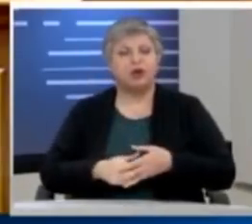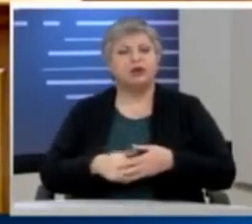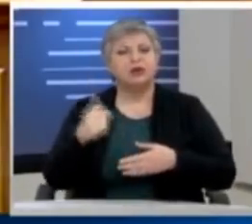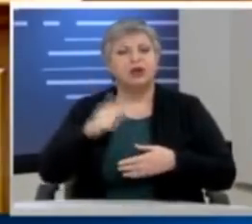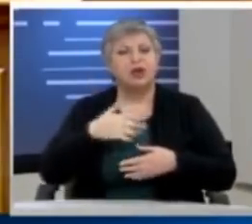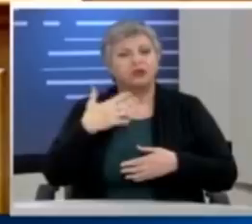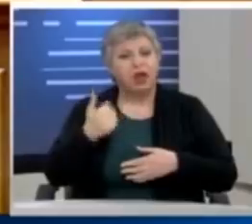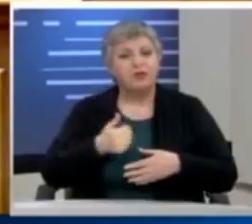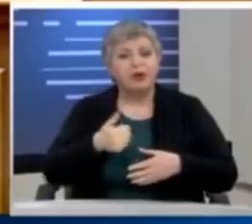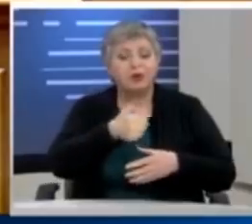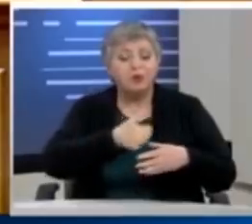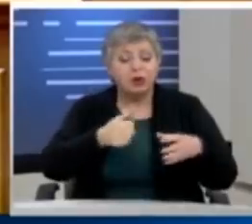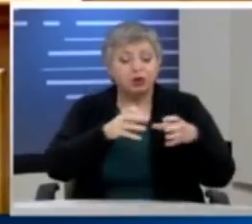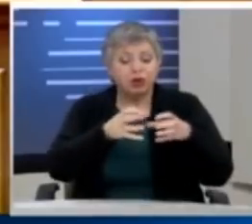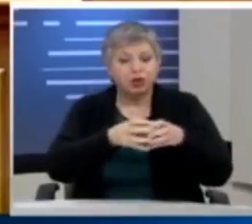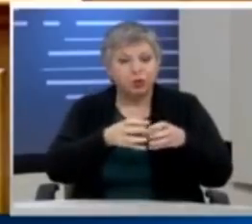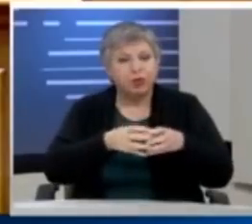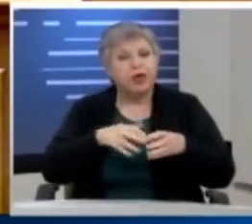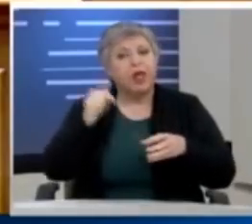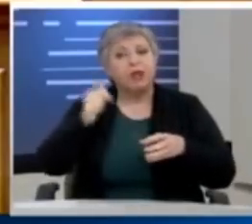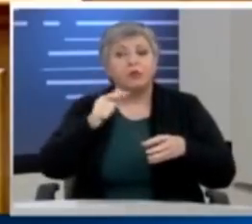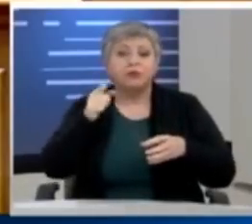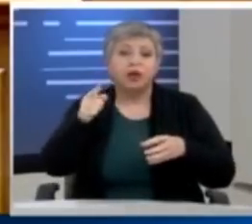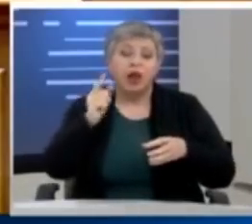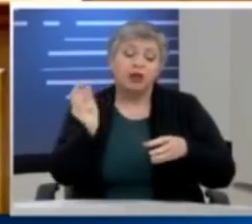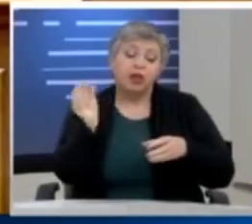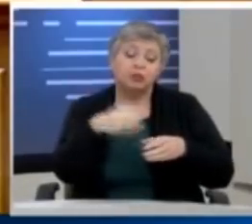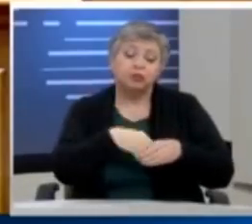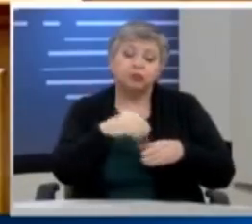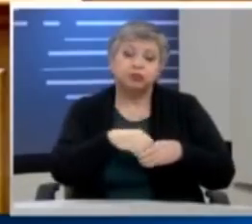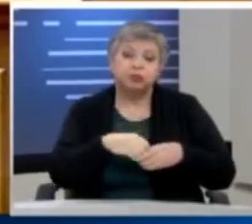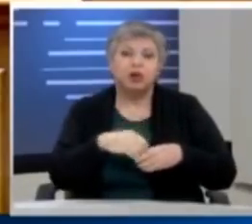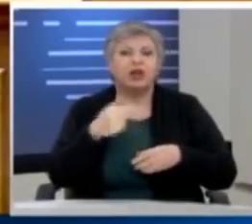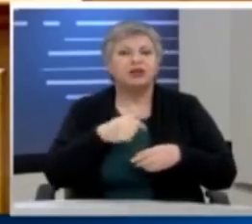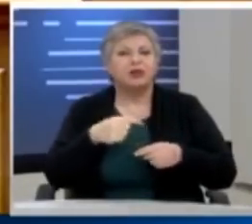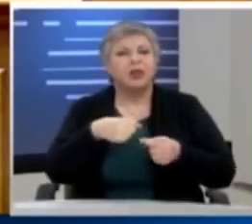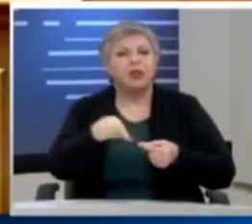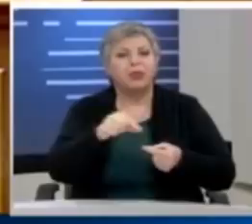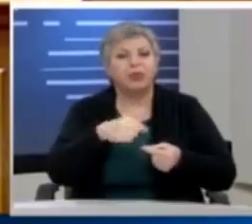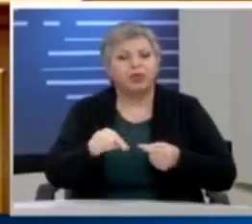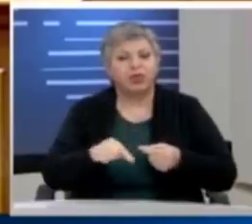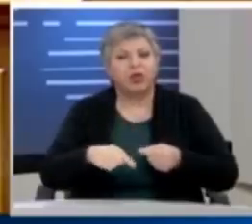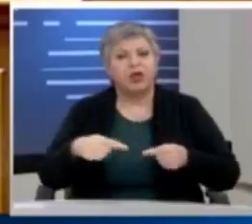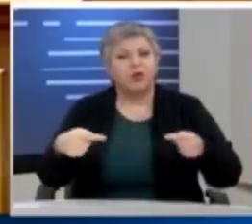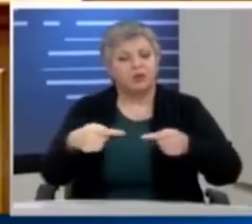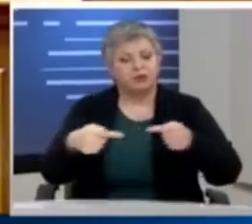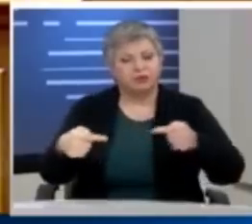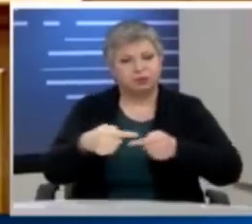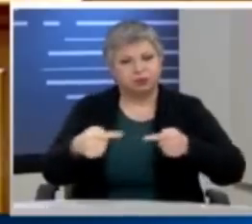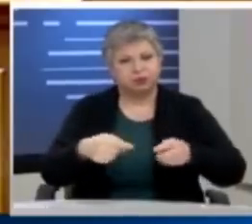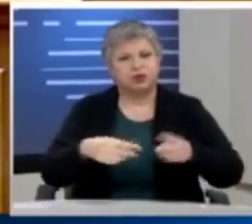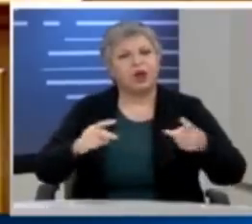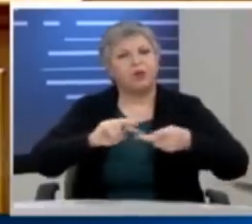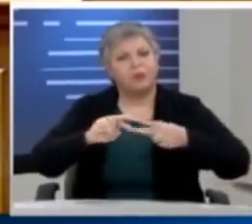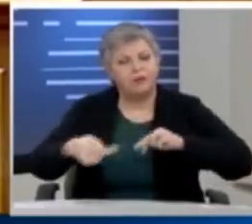ανύπαρκτες μειονότητες ως μέσο επεμβάσεων και υποκίνησης εμφυλίου πολέμου, μέσω του οποίου δίνεται η δυνατότητα για τις